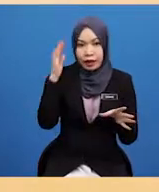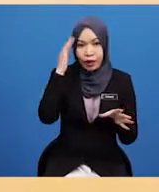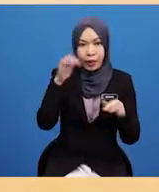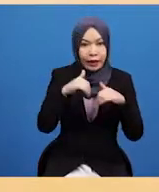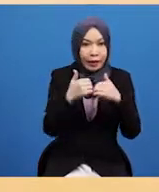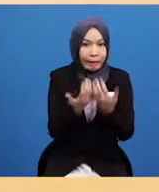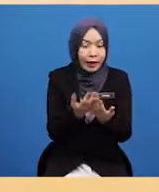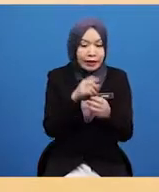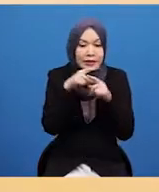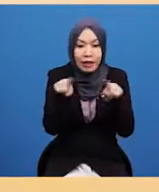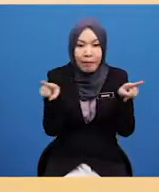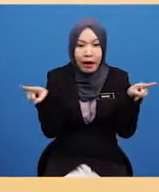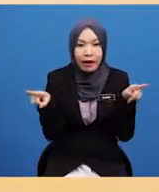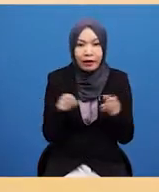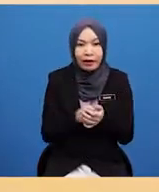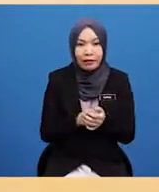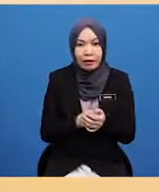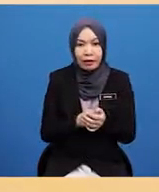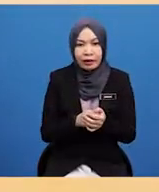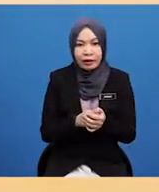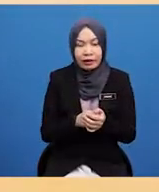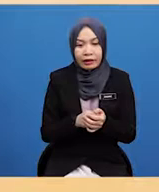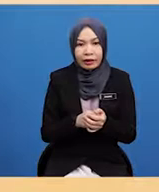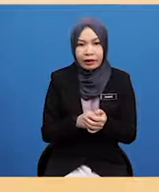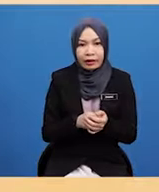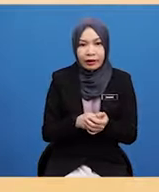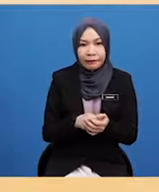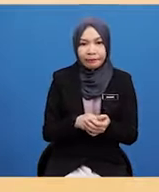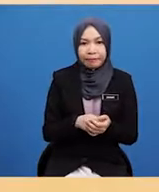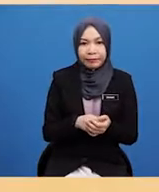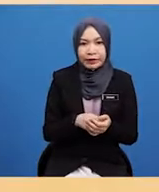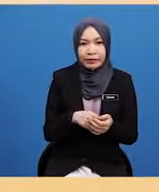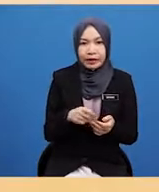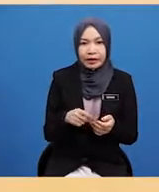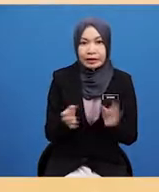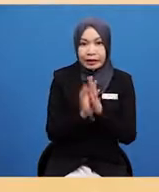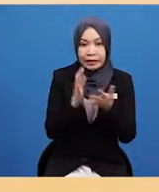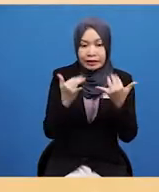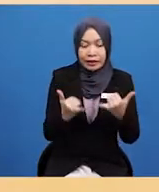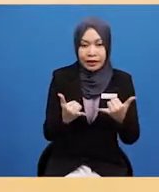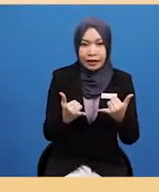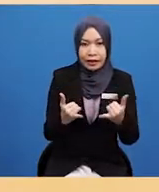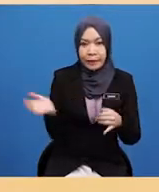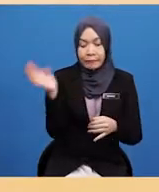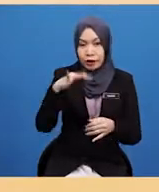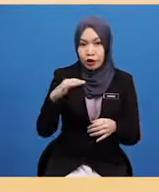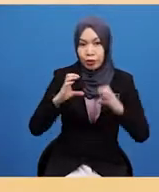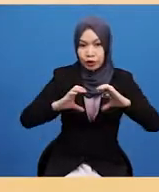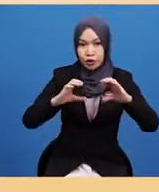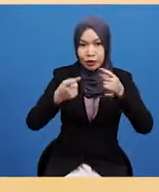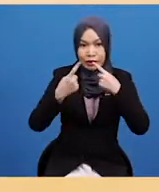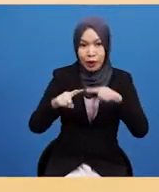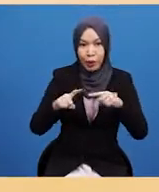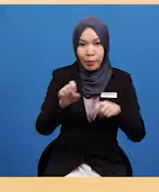Lihat soalan berikut. Isikan tempat kosong dengan jawapan yang betul. Jom kita cuba